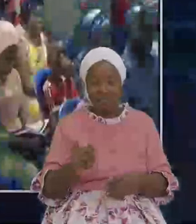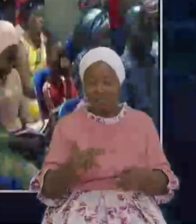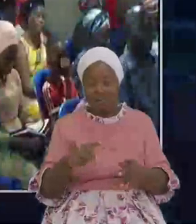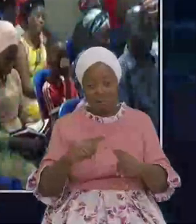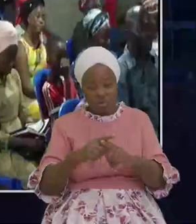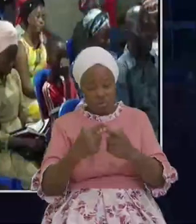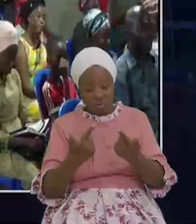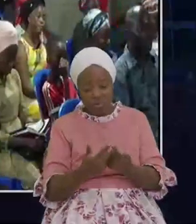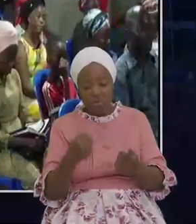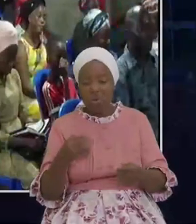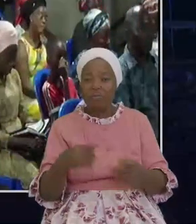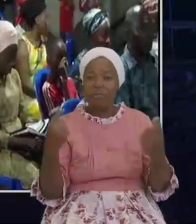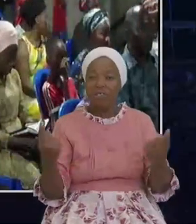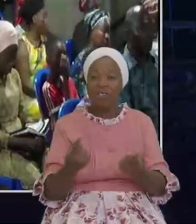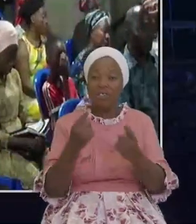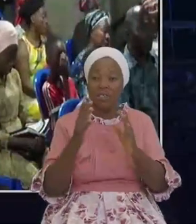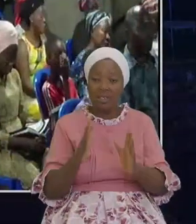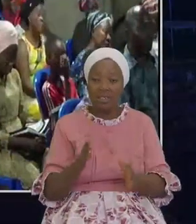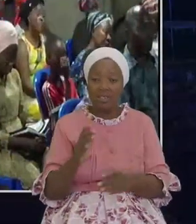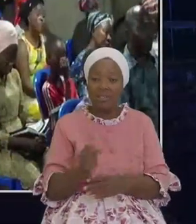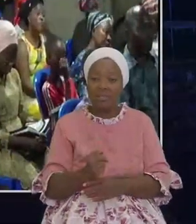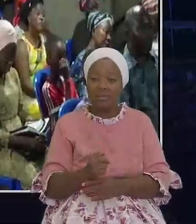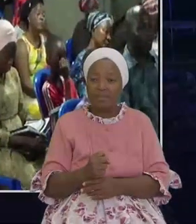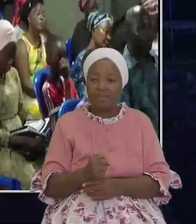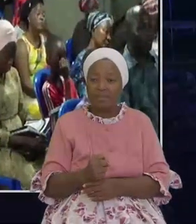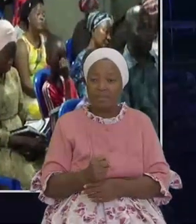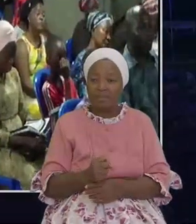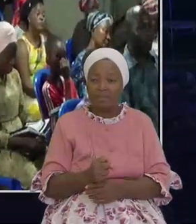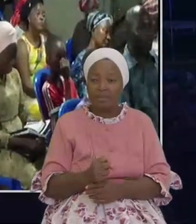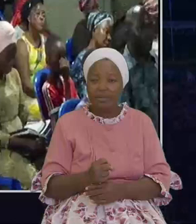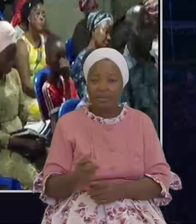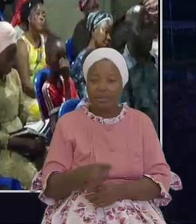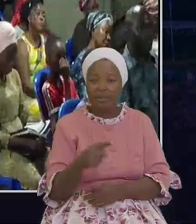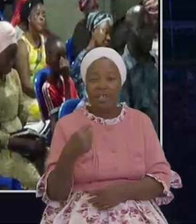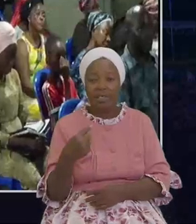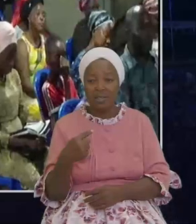Certains dirigeants de groupes de pécheurs,